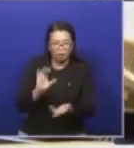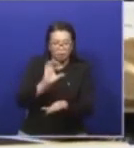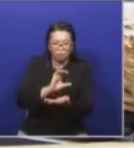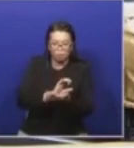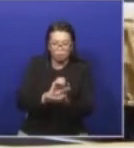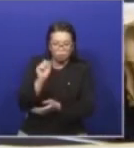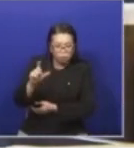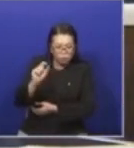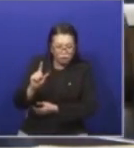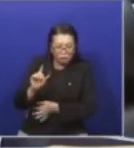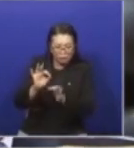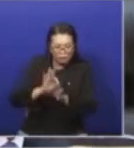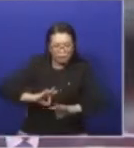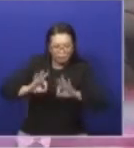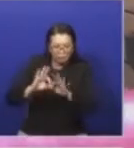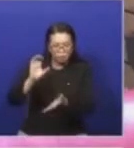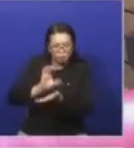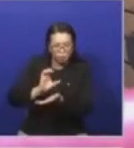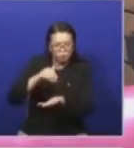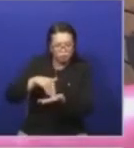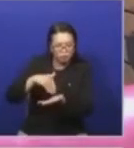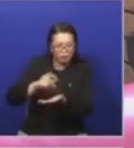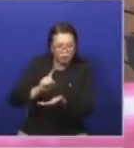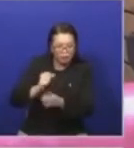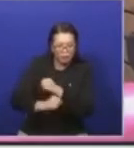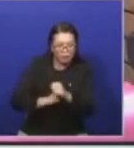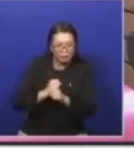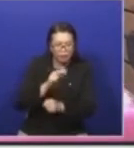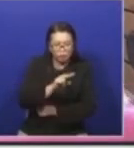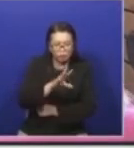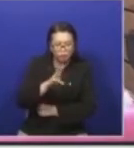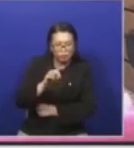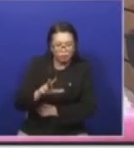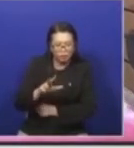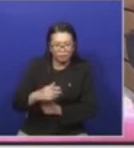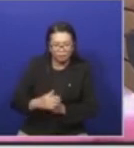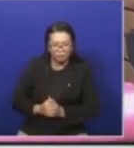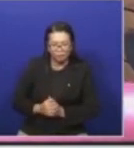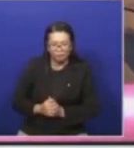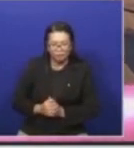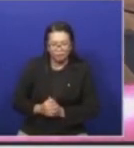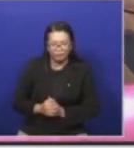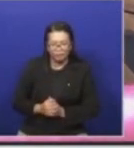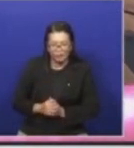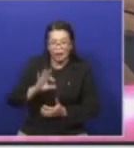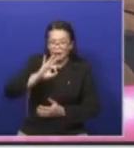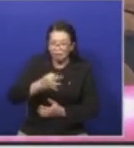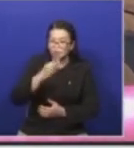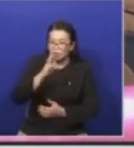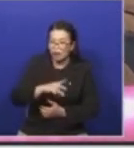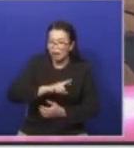บฉุกเฉินและจำเป็นในส่วนงบกลางเนี่ยปี2563ตั้งไว้ 96,000 ล้